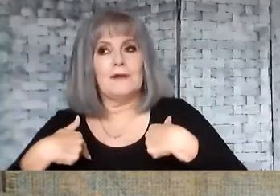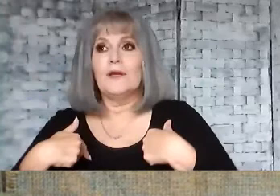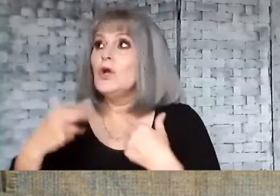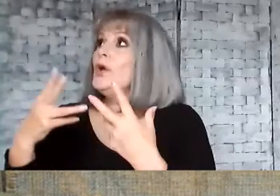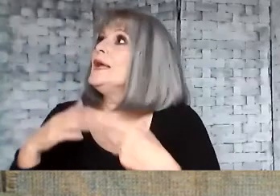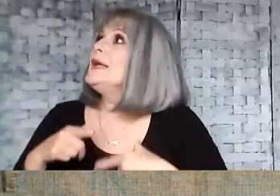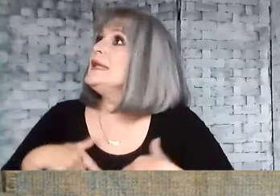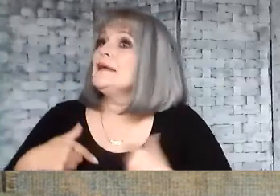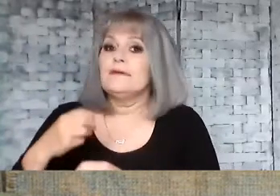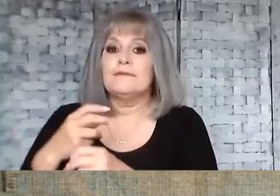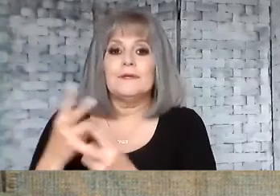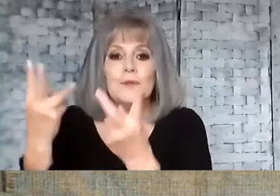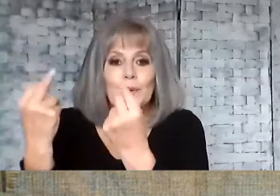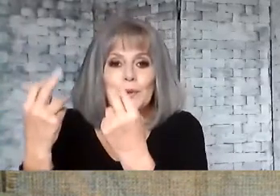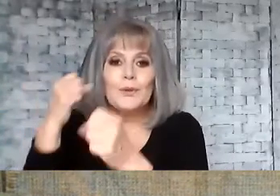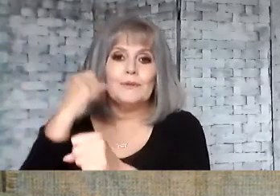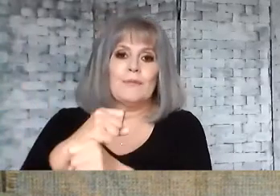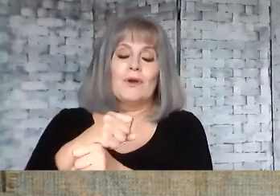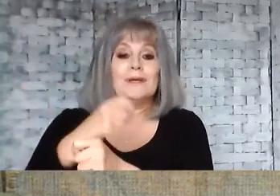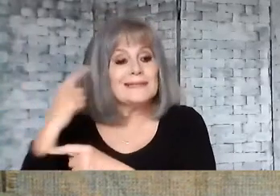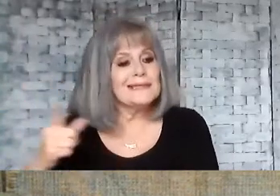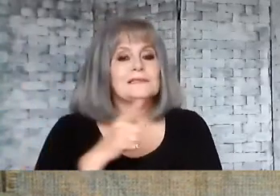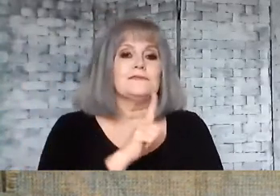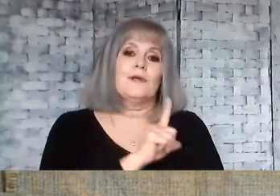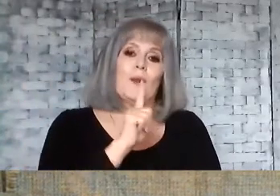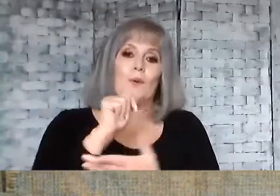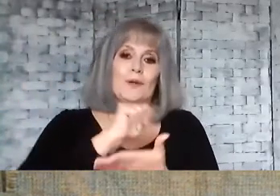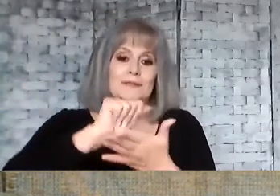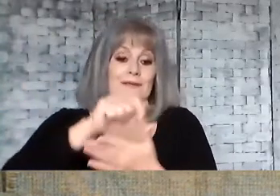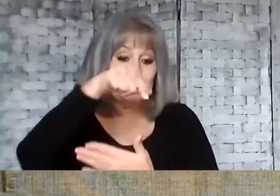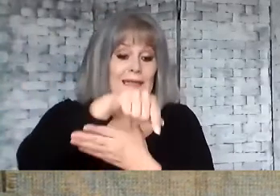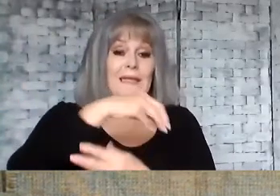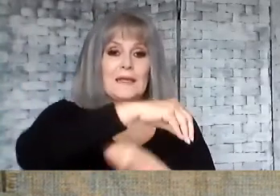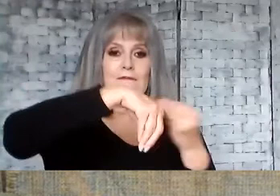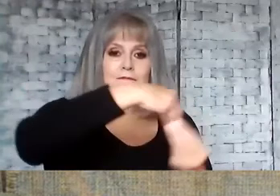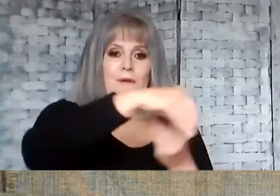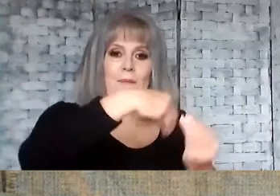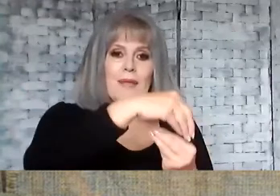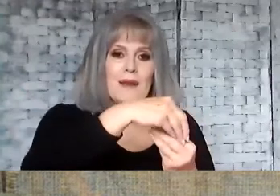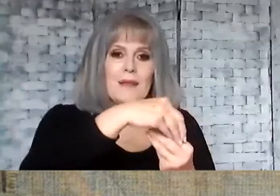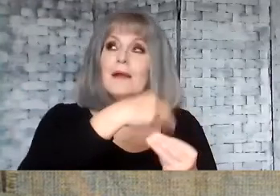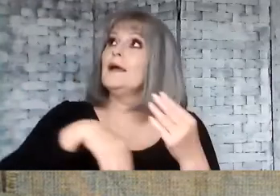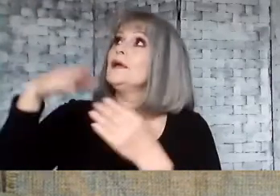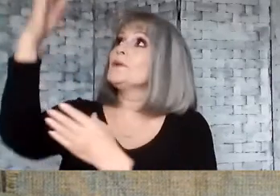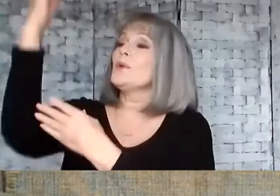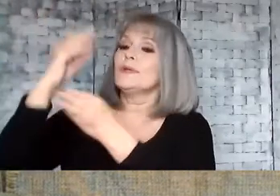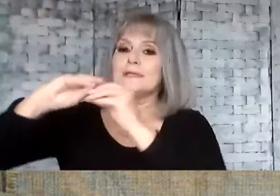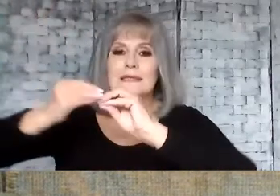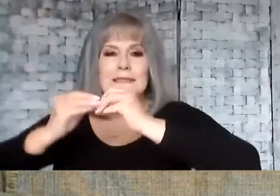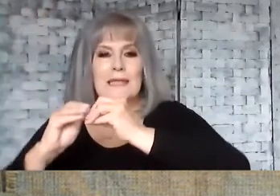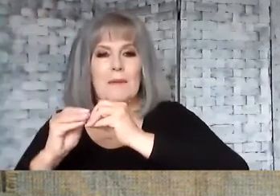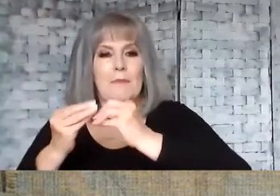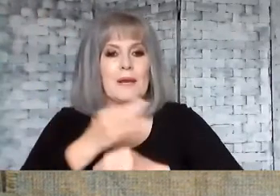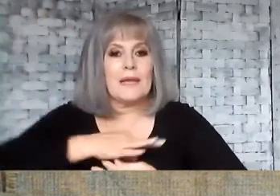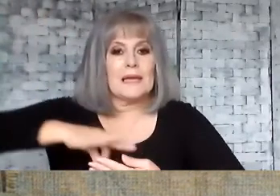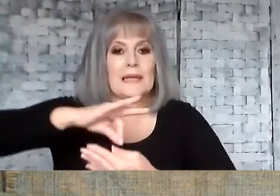leven, nietmakende leven, die leven van God? En dis wat Lucas schrijft: in die familie het die Skepper God,